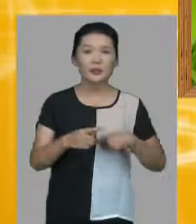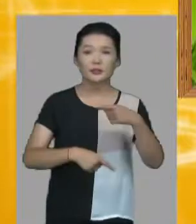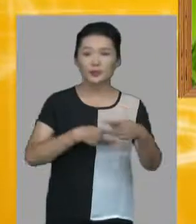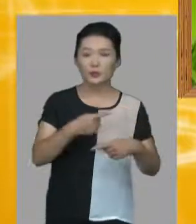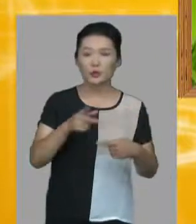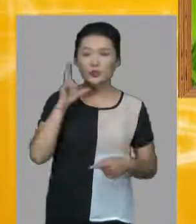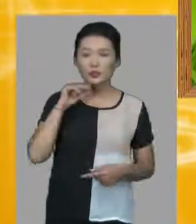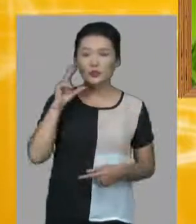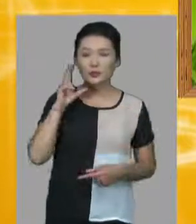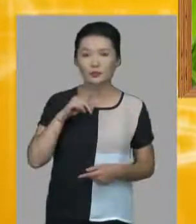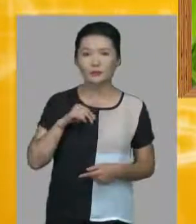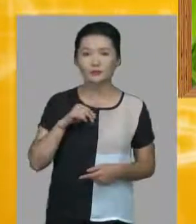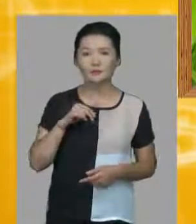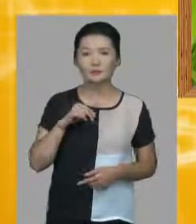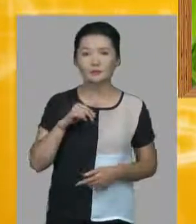Следующие числа.